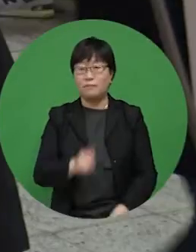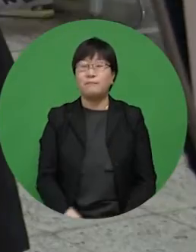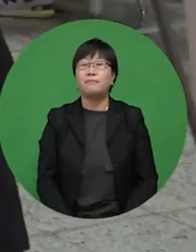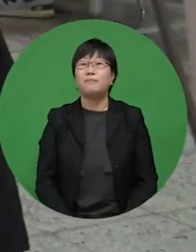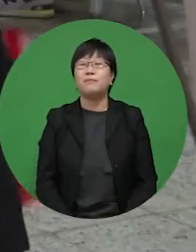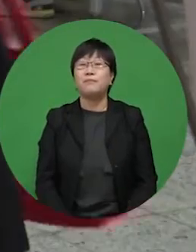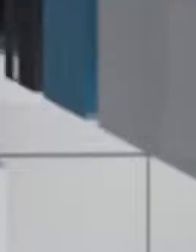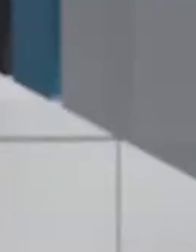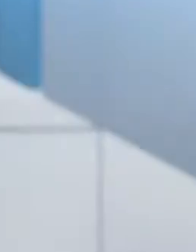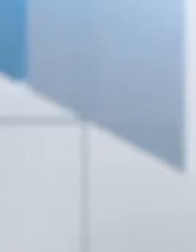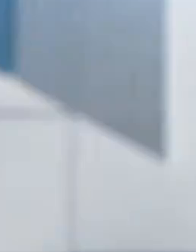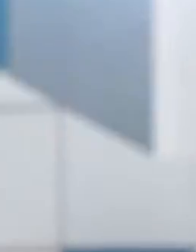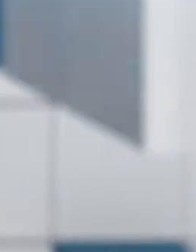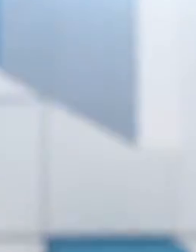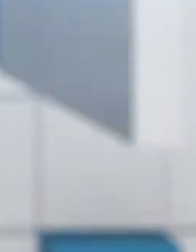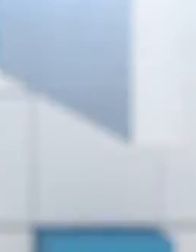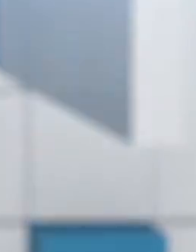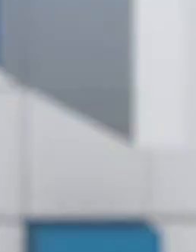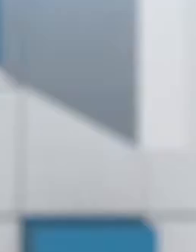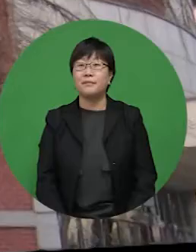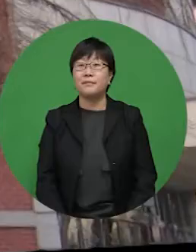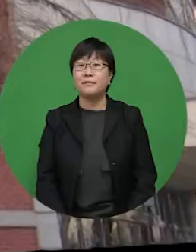있습니다.